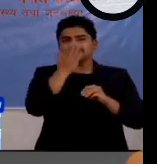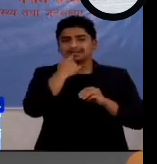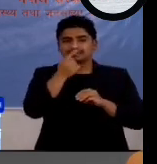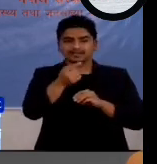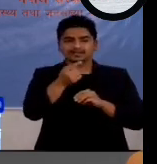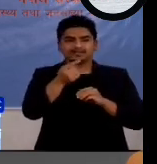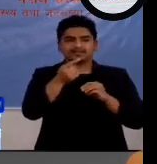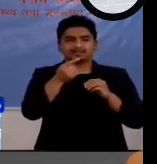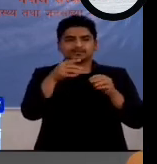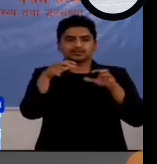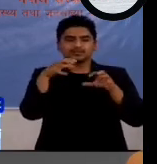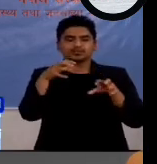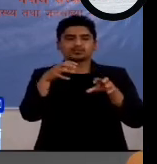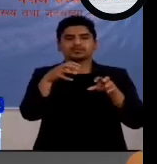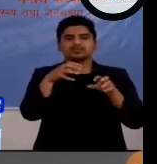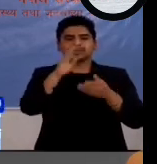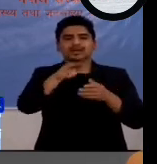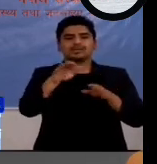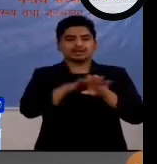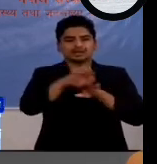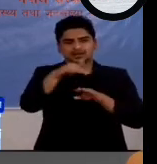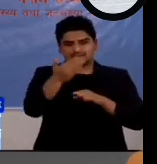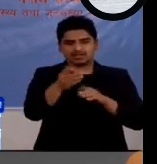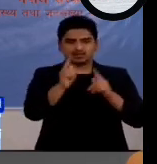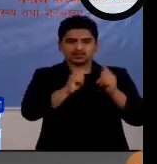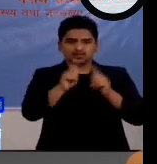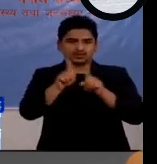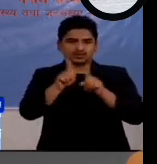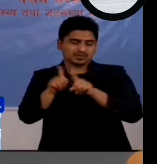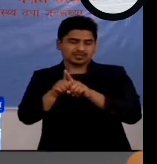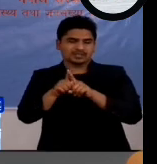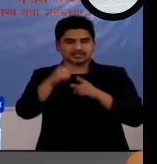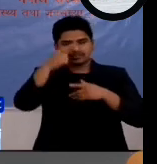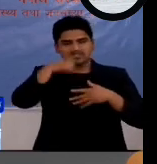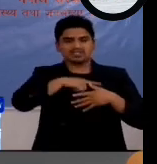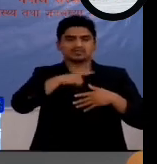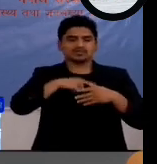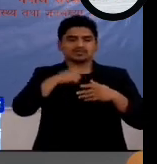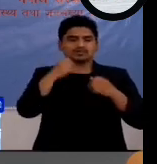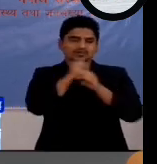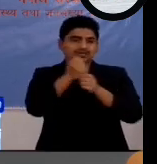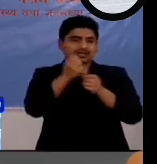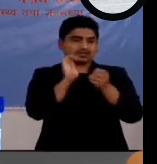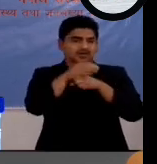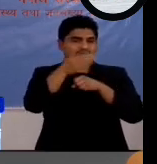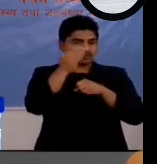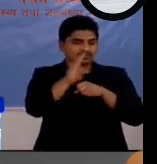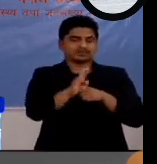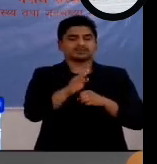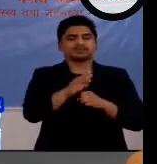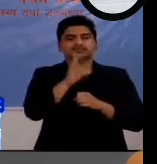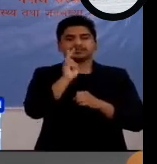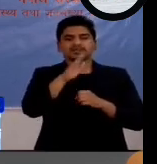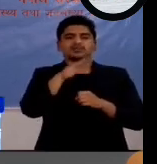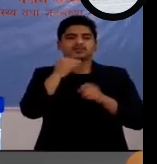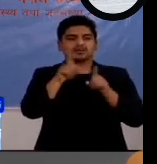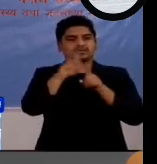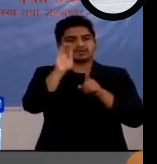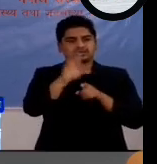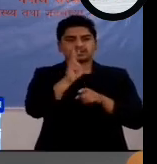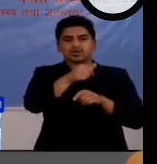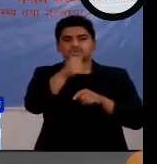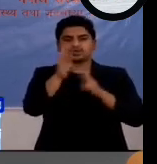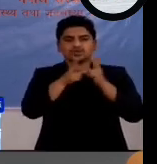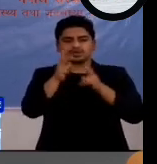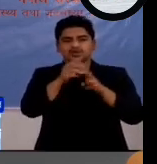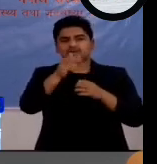छ, किनभने कुपोषित बालबालिकालाई कुनै पनि रोगको, निमोनिया जस्ता रोगहरूको जोखिम बढ्छ र त्यसमा मृत्युदर पनि बढाउन सक्छ। अब अर्को